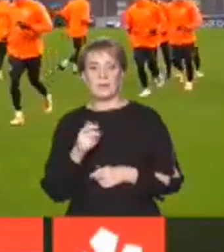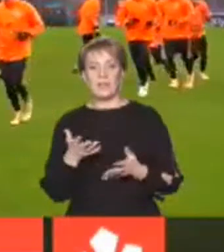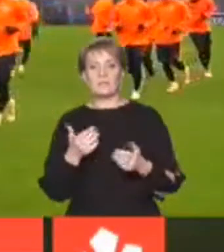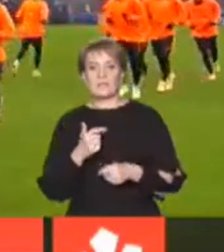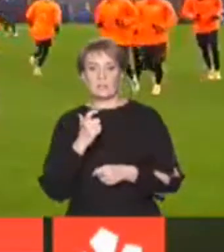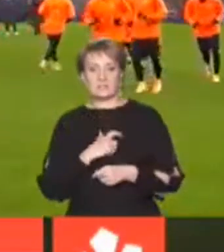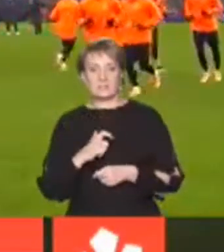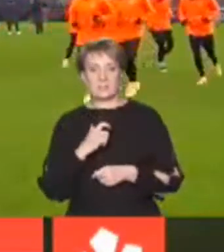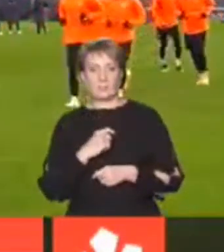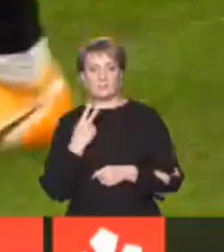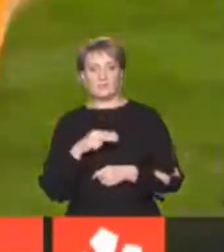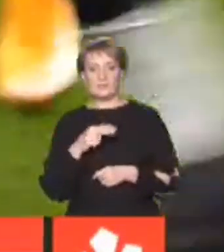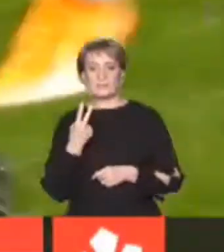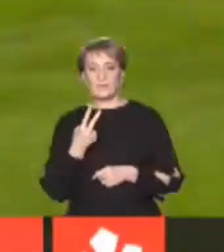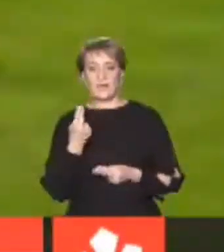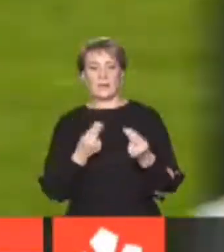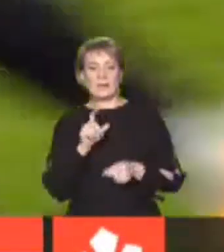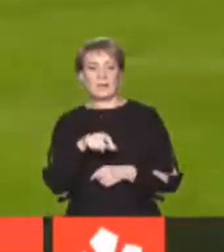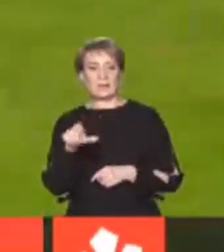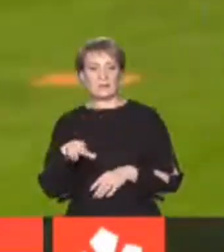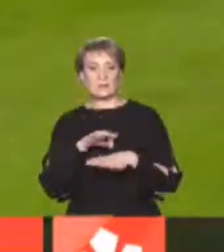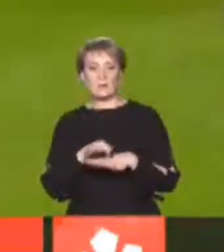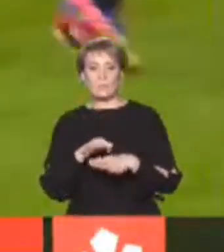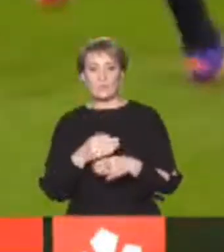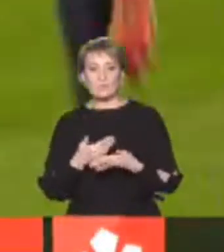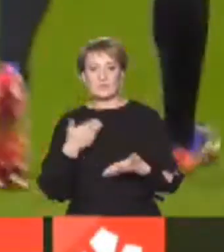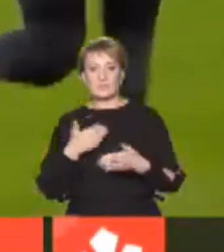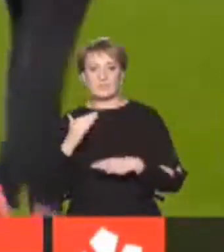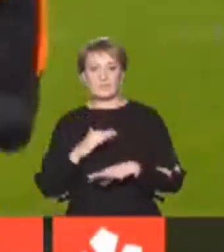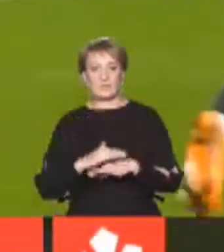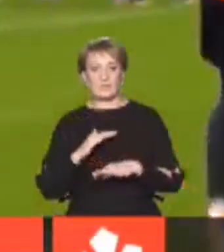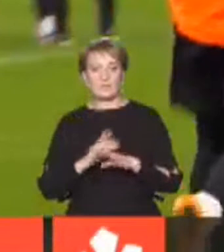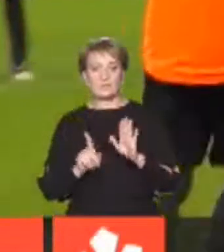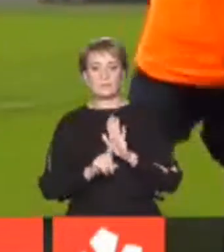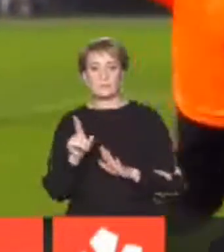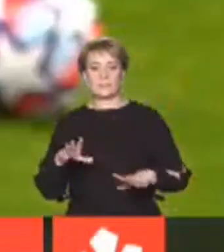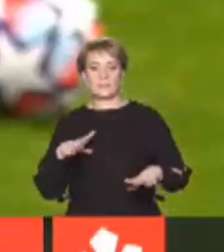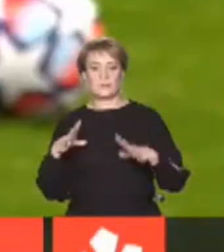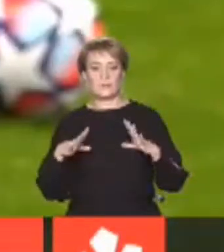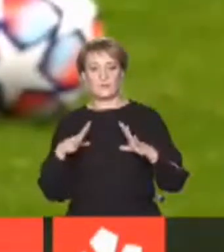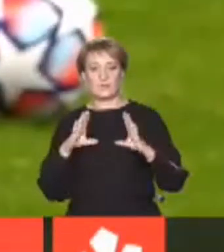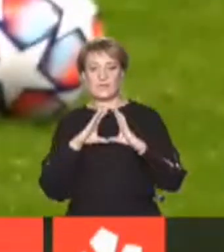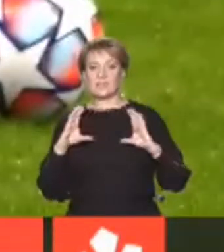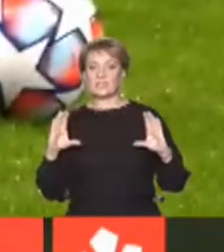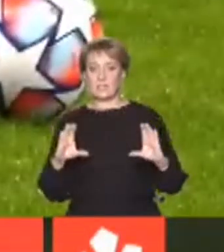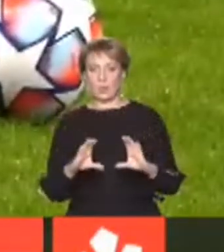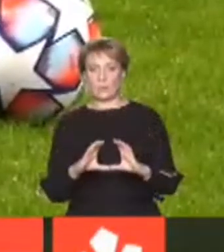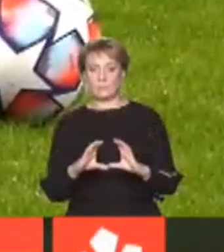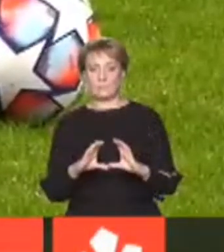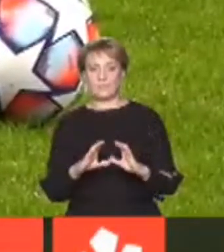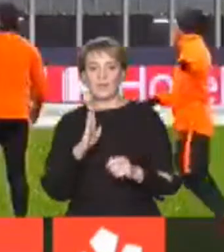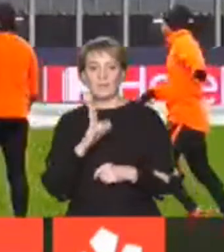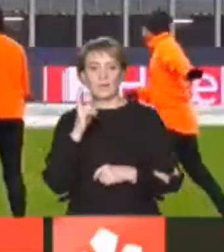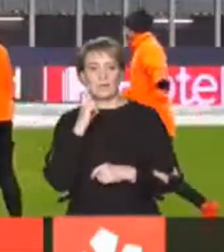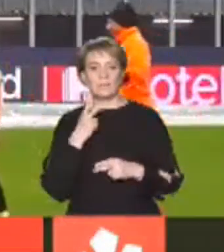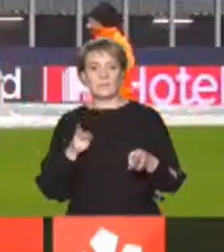з собою в Італію 22 гравці. І всі вони провели напередодні увечері передматчеве тренування на стадіоні Джузеппе Меаца. У